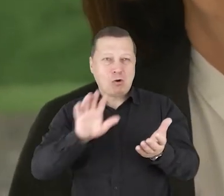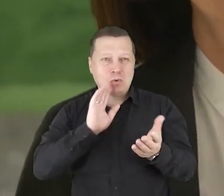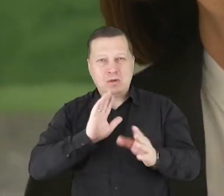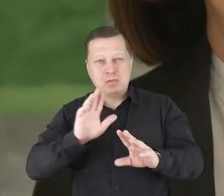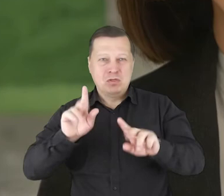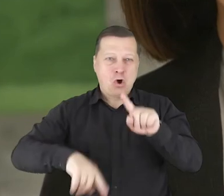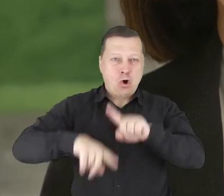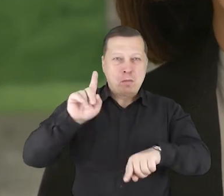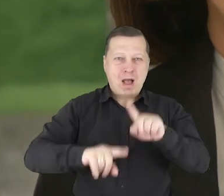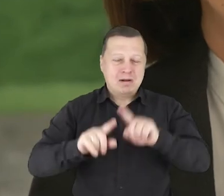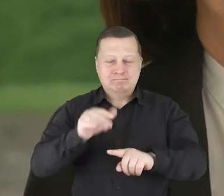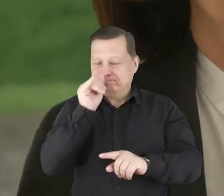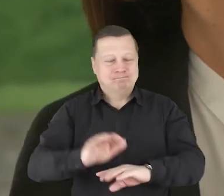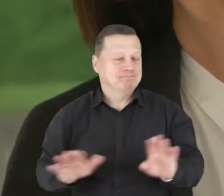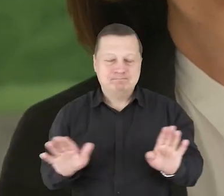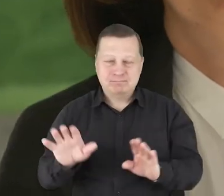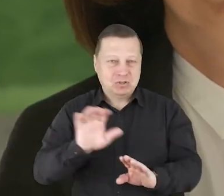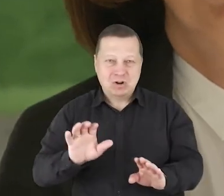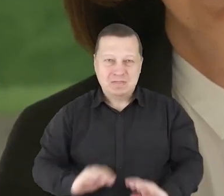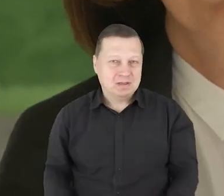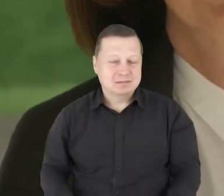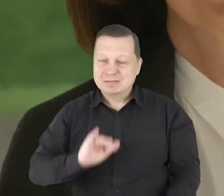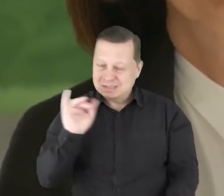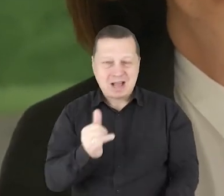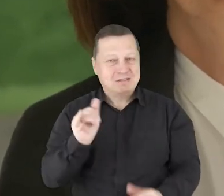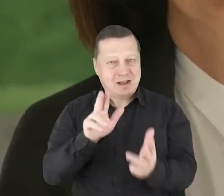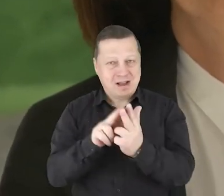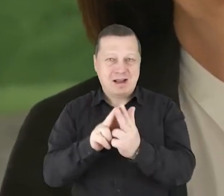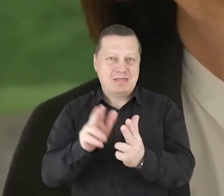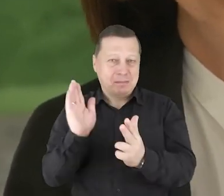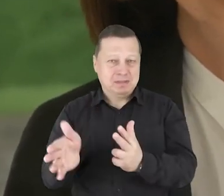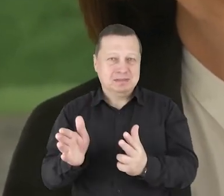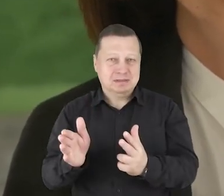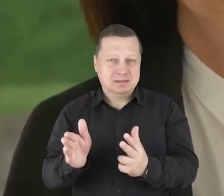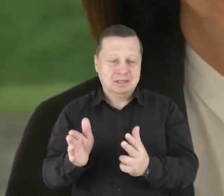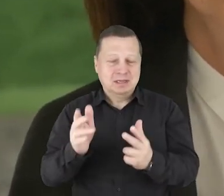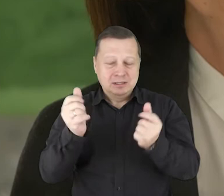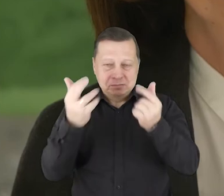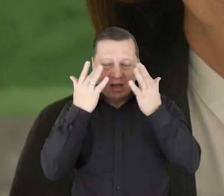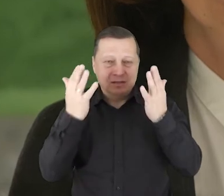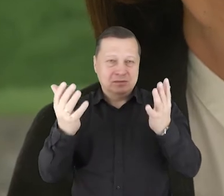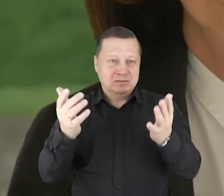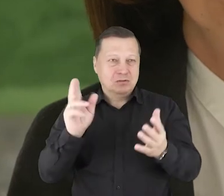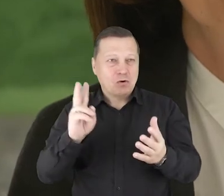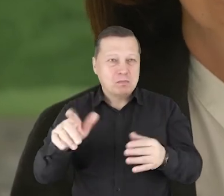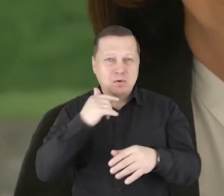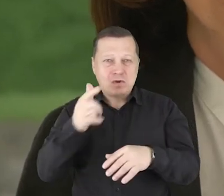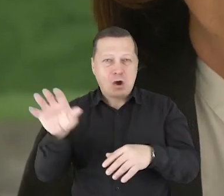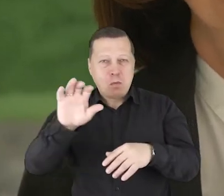albo może pejzaż, który nie jest niewinny, który zawsze zaatakuje zmysły